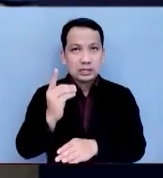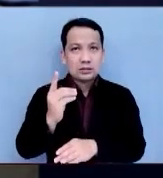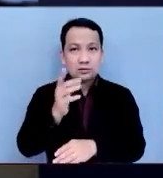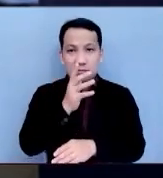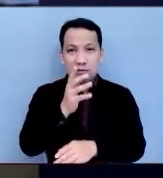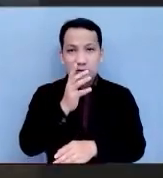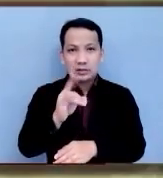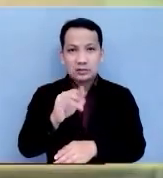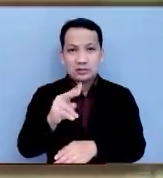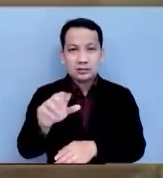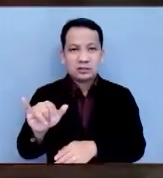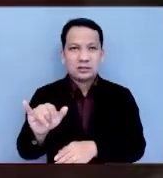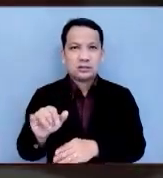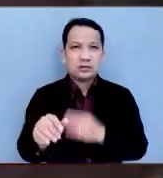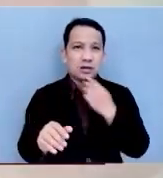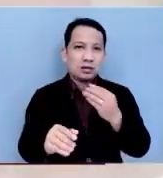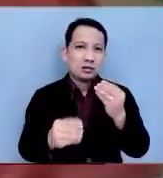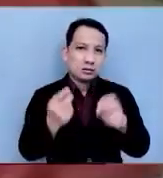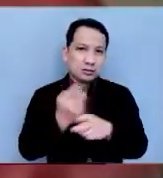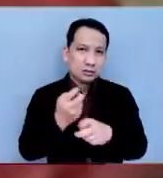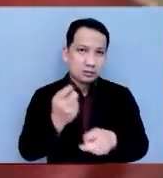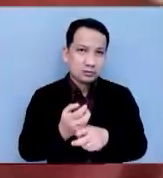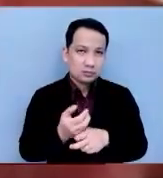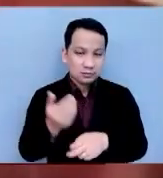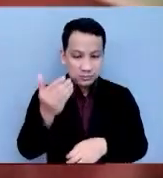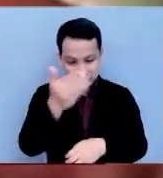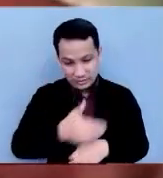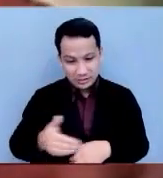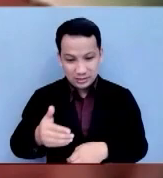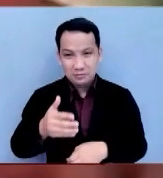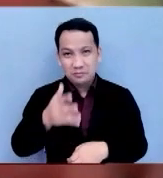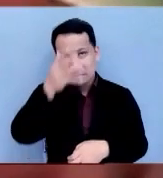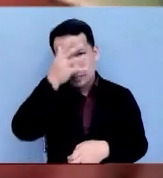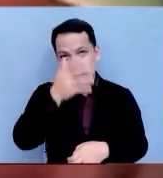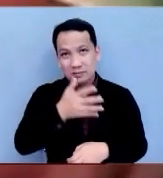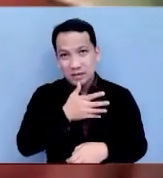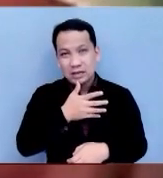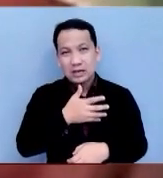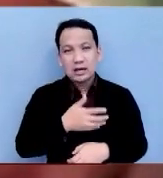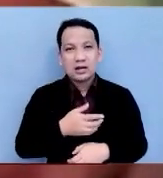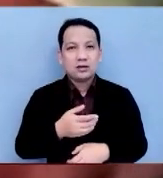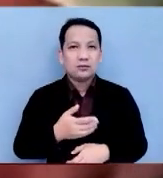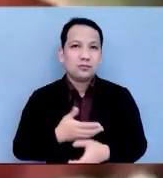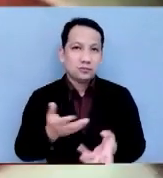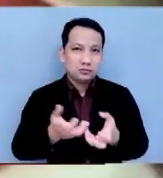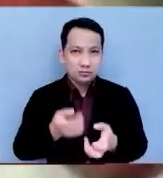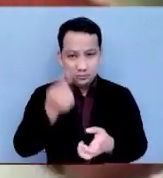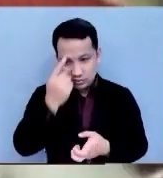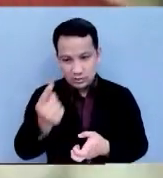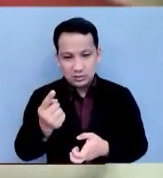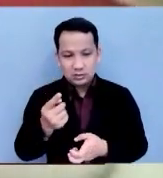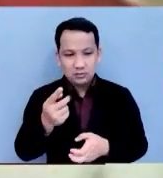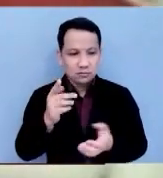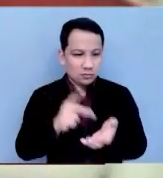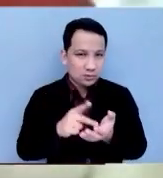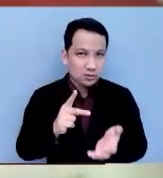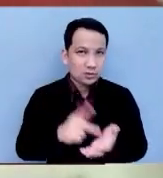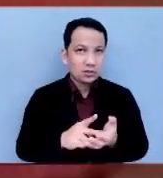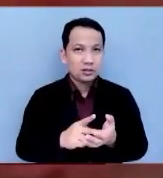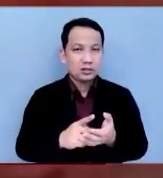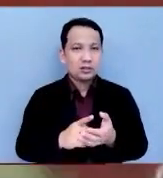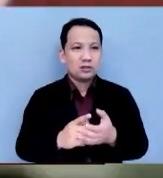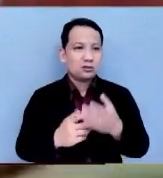kong nababasa na mahirap maging single mom. Siyempre, isipin mo po, alagaan mo mag-isa, makulit, kuyat ka, wala